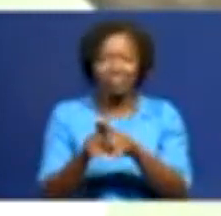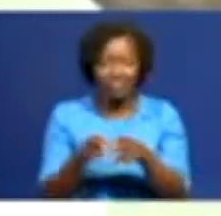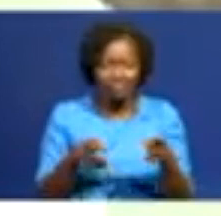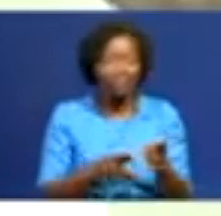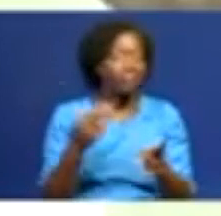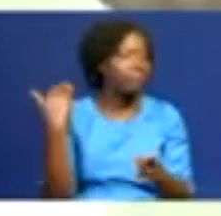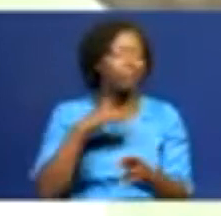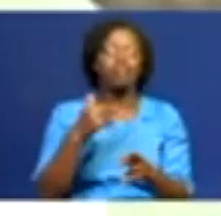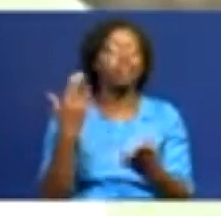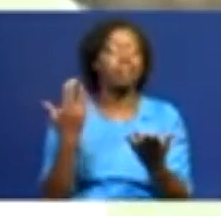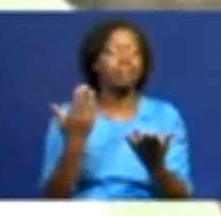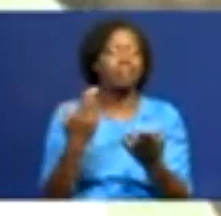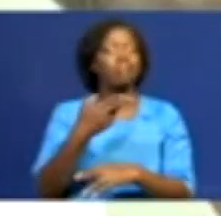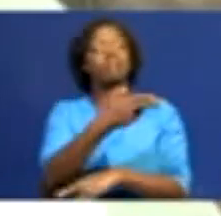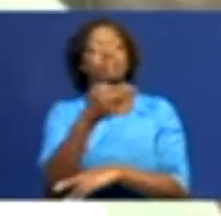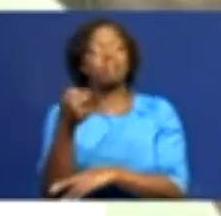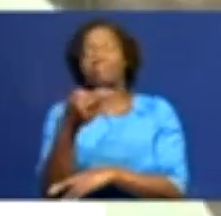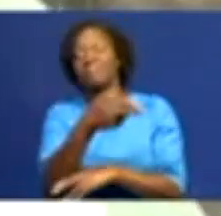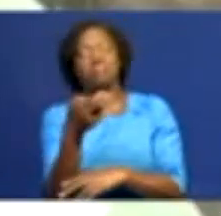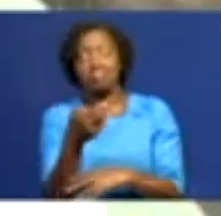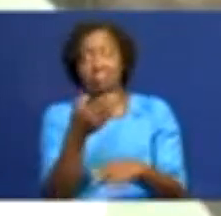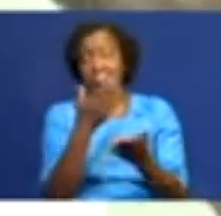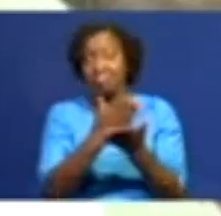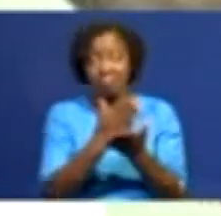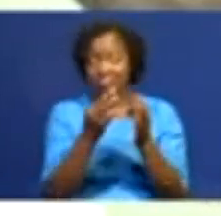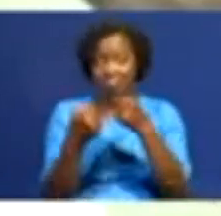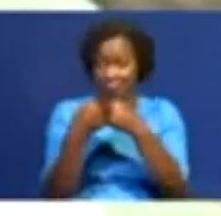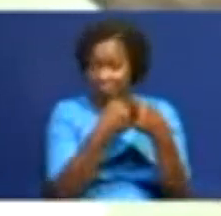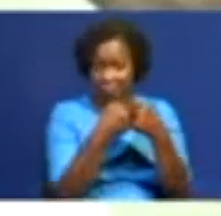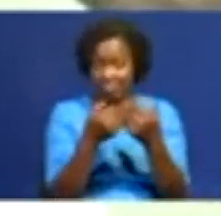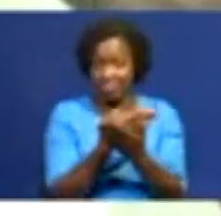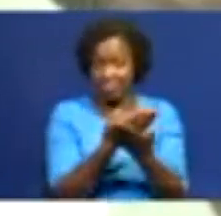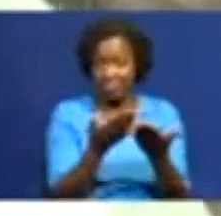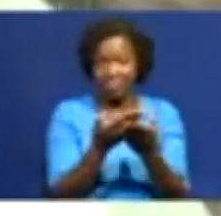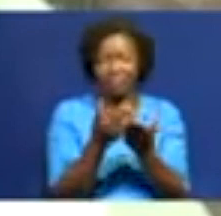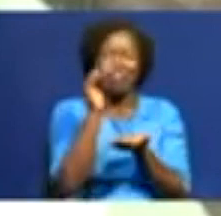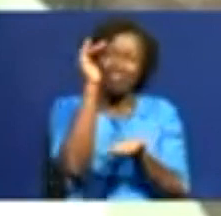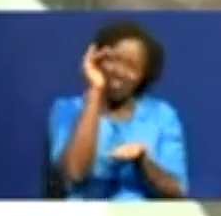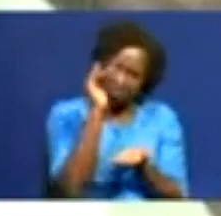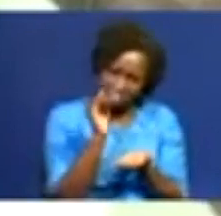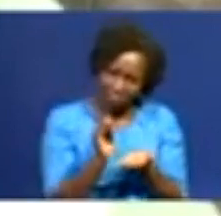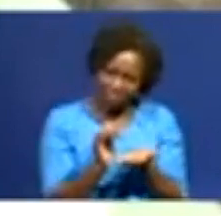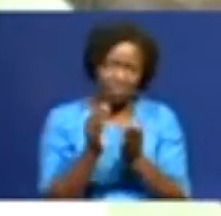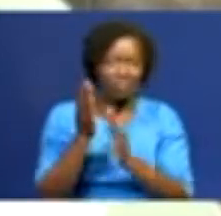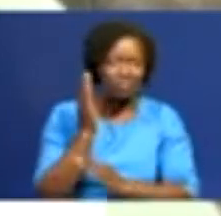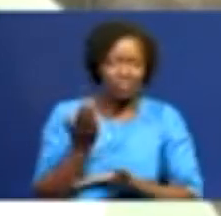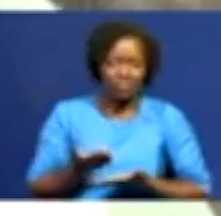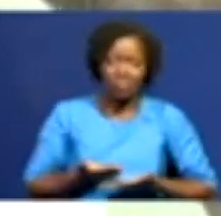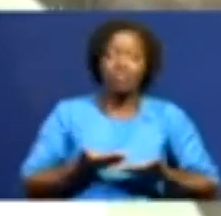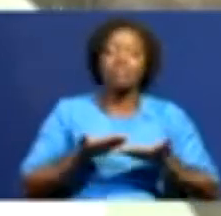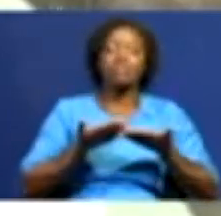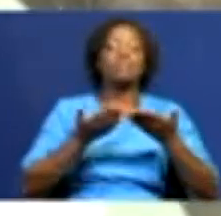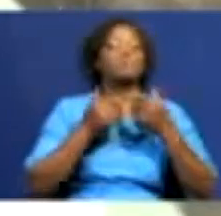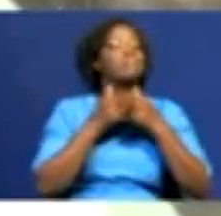watu kupigwa marisasi. Na kwa muda kweli, hata kama tulikuwa na hiyo changamoto, ilikuja ikapungua. Usalama uliimarishwa na